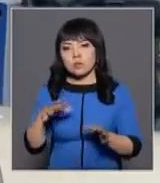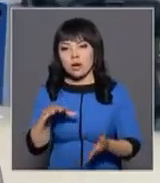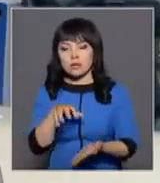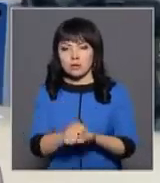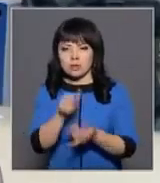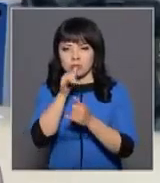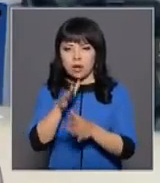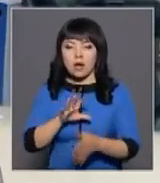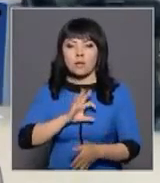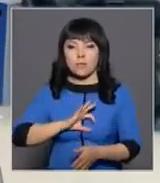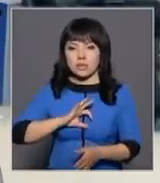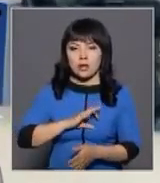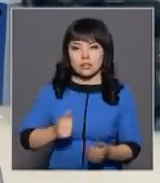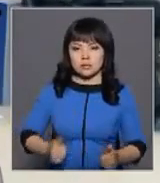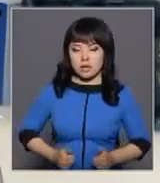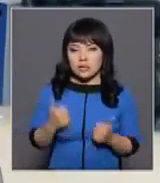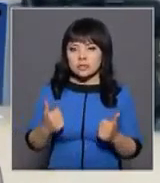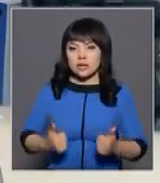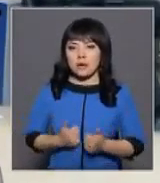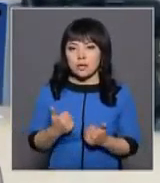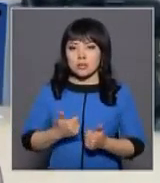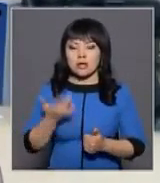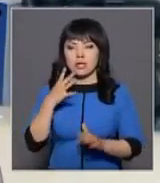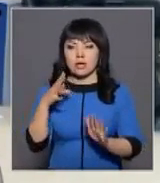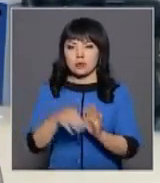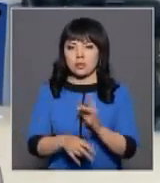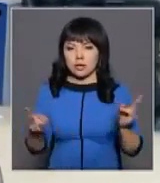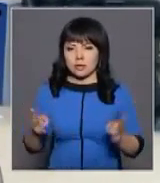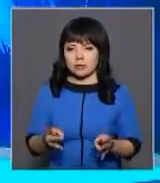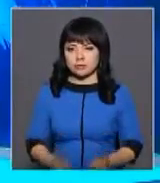бірақ біз медальға тырысамыз, үлгеміз.